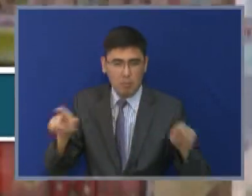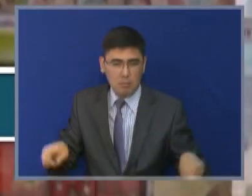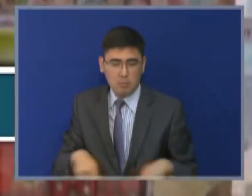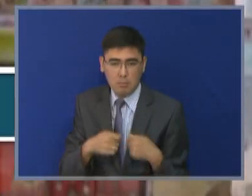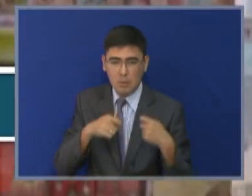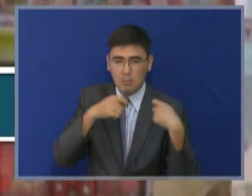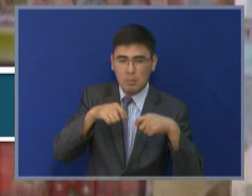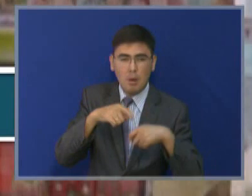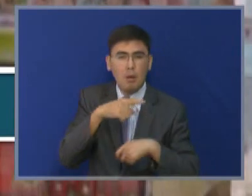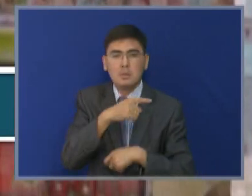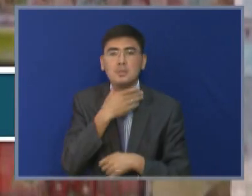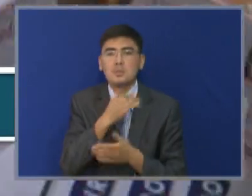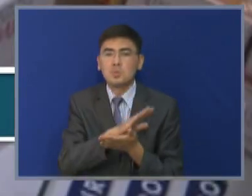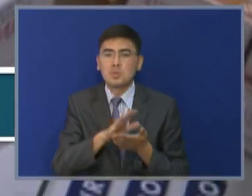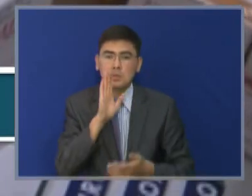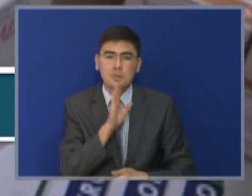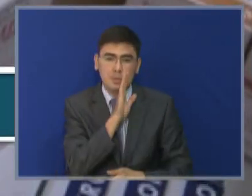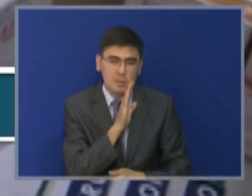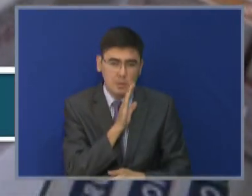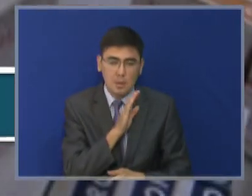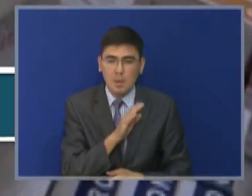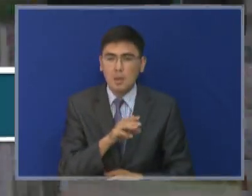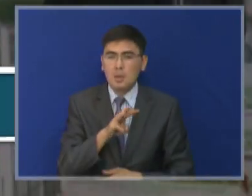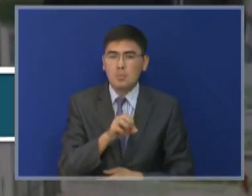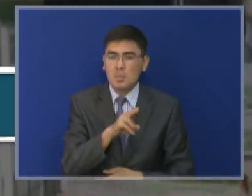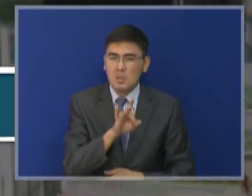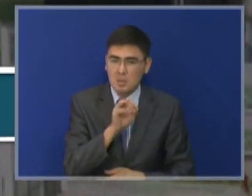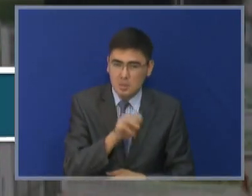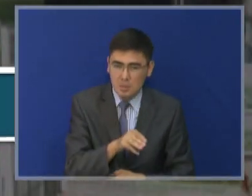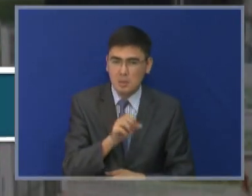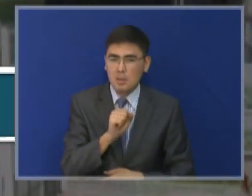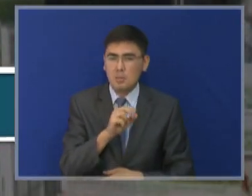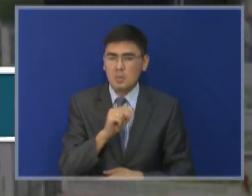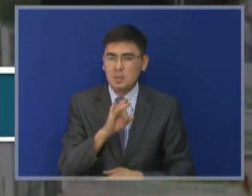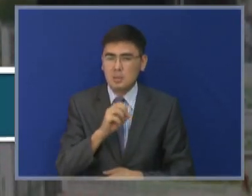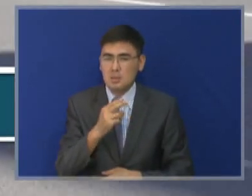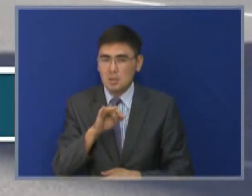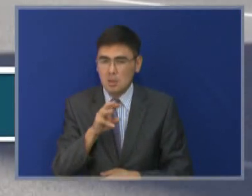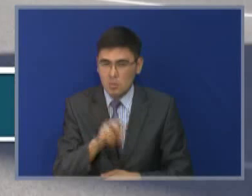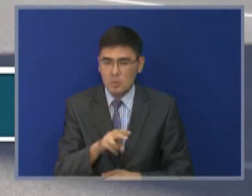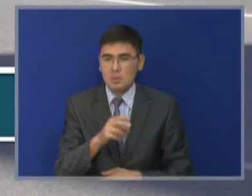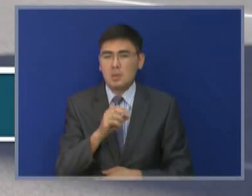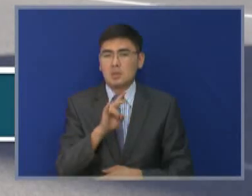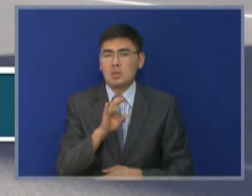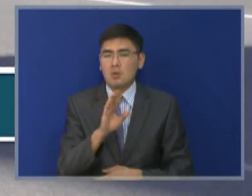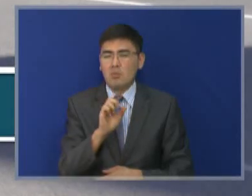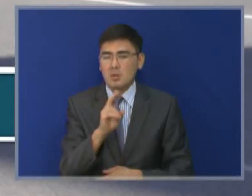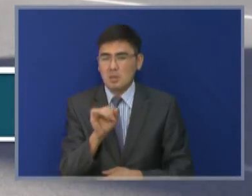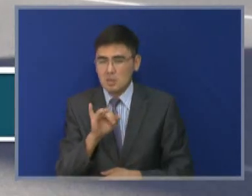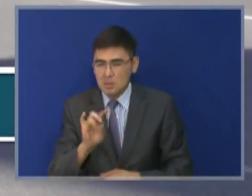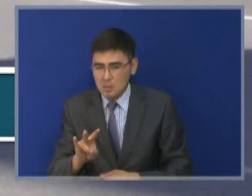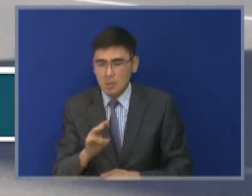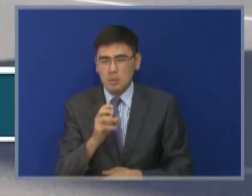сатумен Семей қаласының тұрғыны айналысқан. Ол метрит, парацетамол, аспирин, эргоферон, новокаин, лидокаин